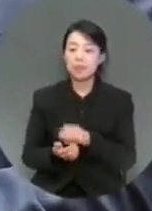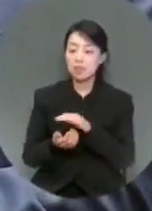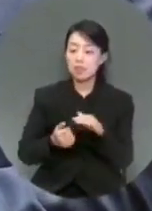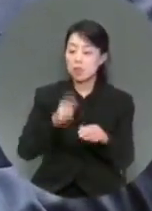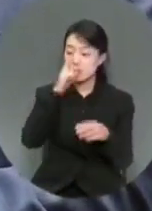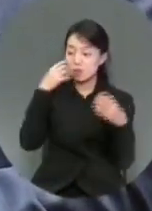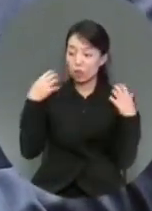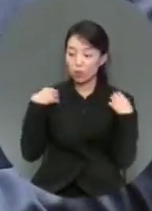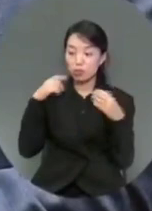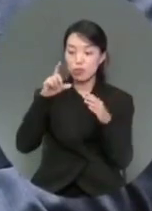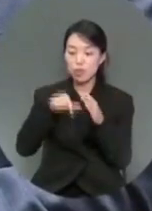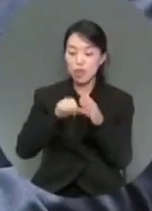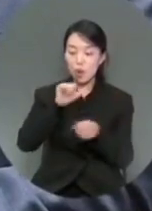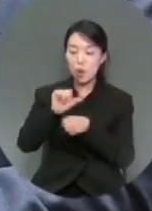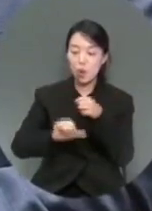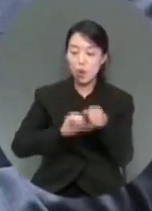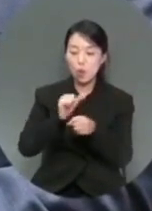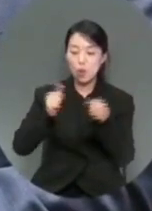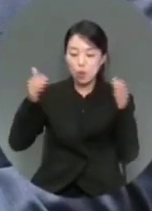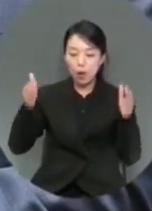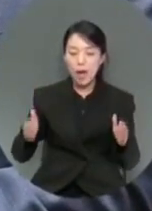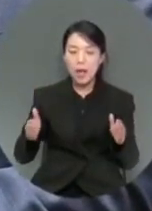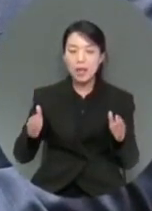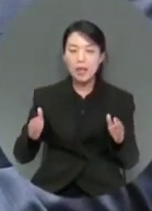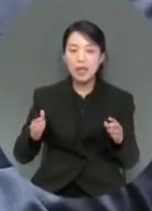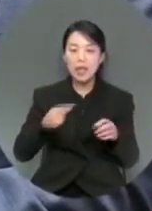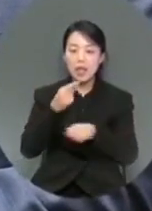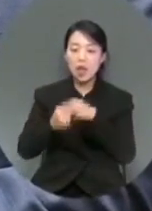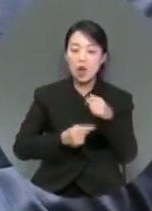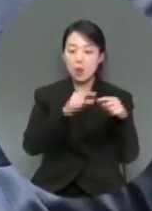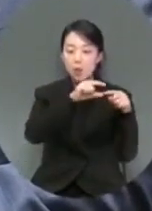5년 동안 말하자면 연평균 10.8%